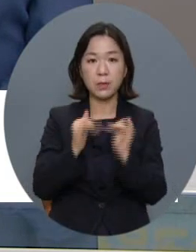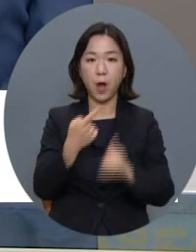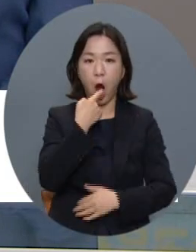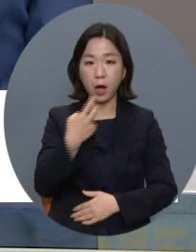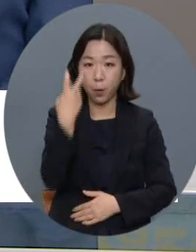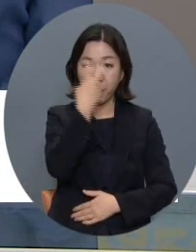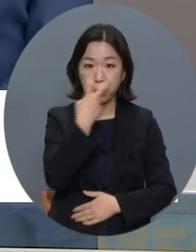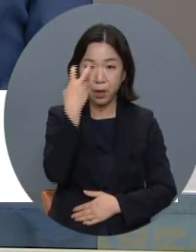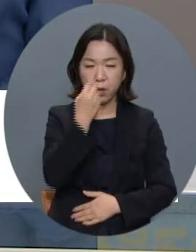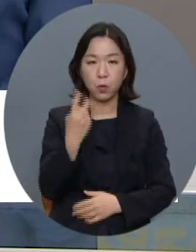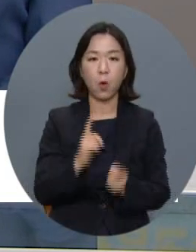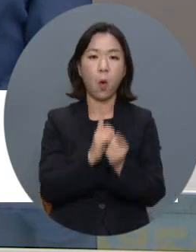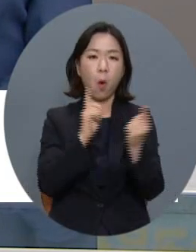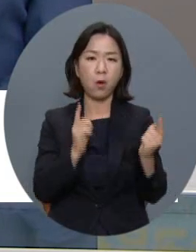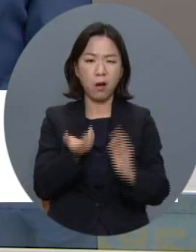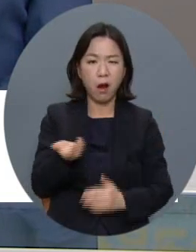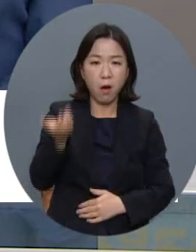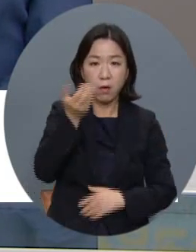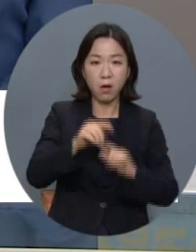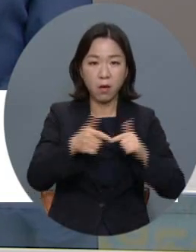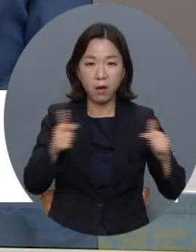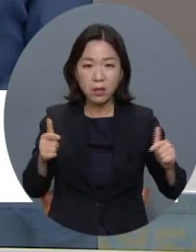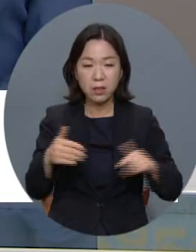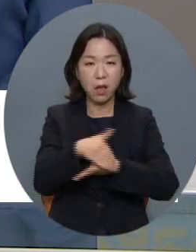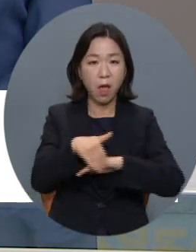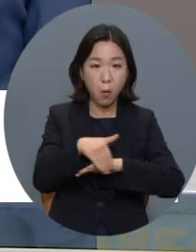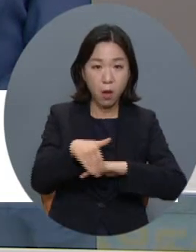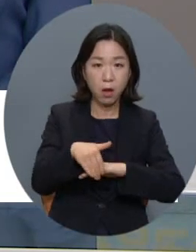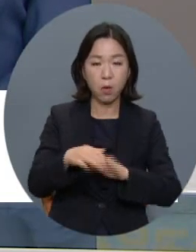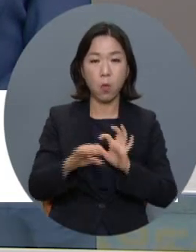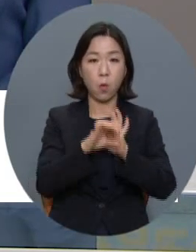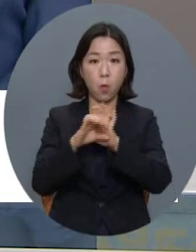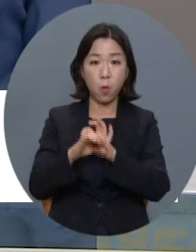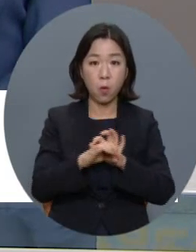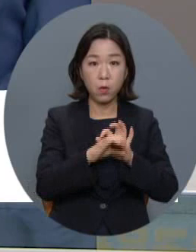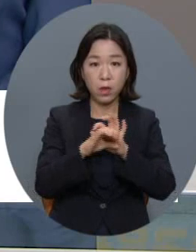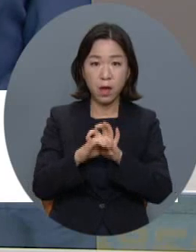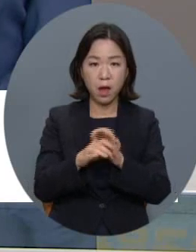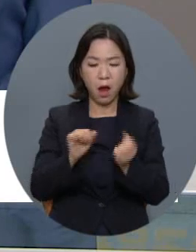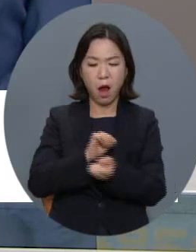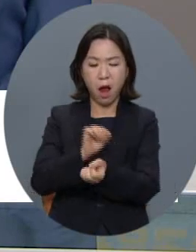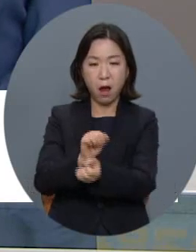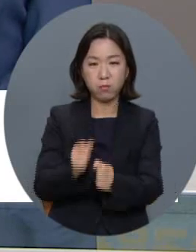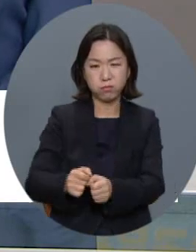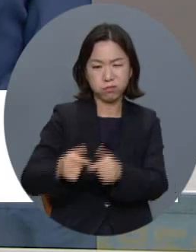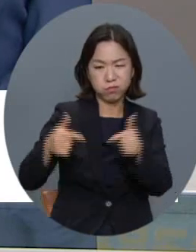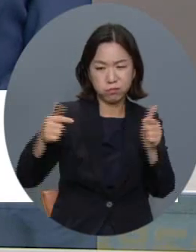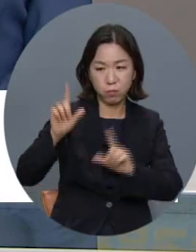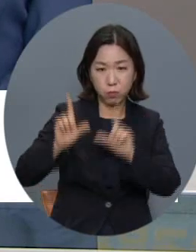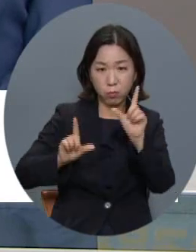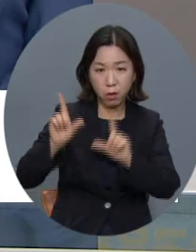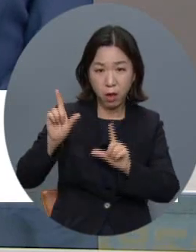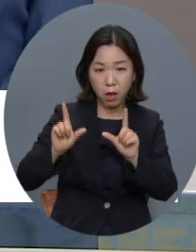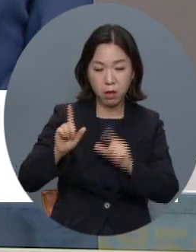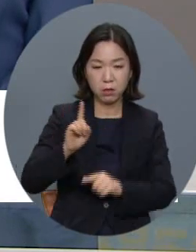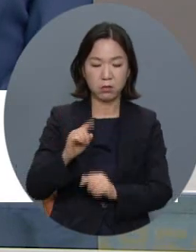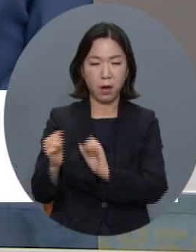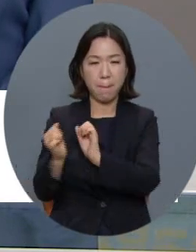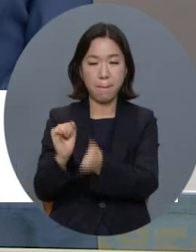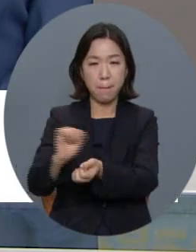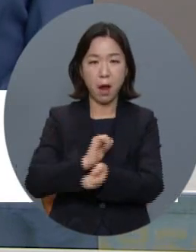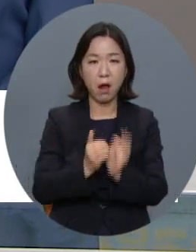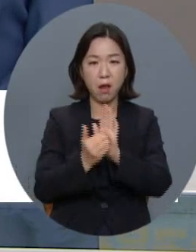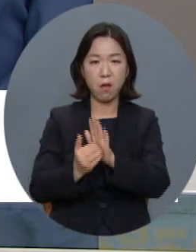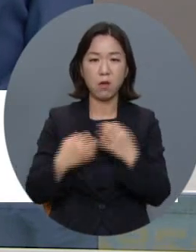검사와 거리두기 상향 등 방역을 강화하기로 했는데요. 코로나19 집단 감염 상황이 심상치 않아서 방역